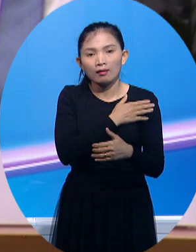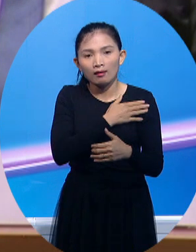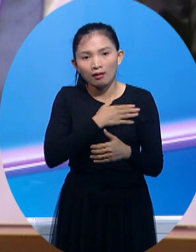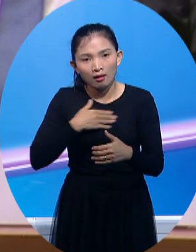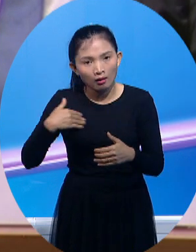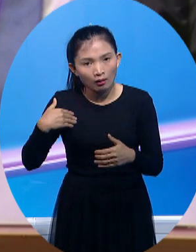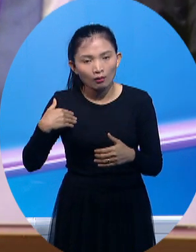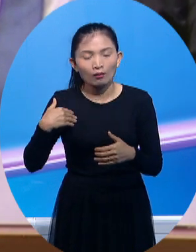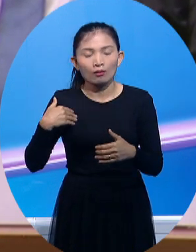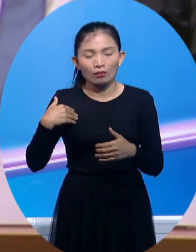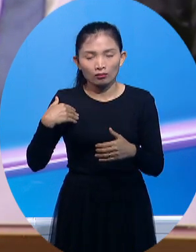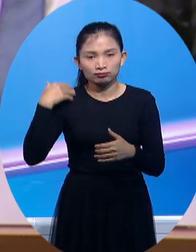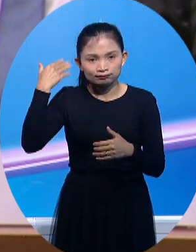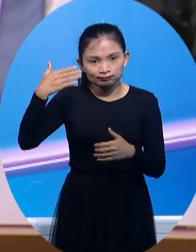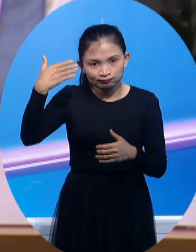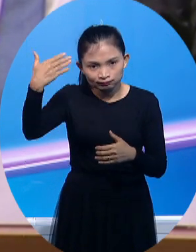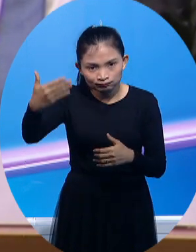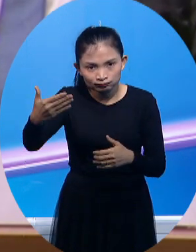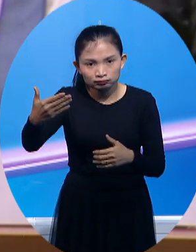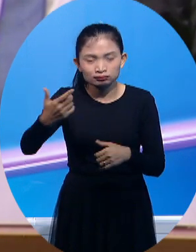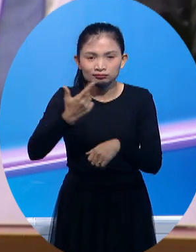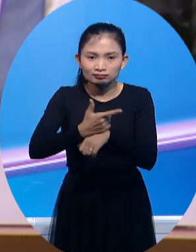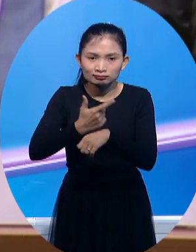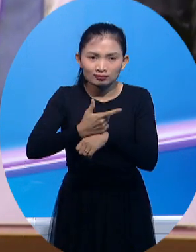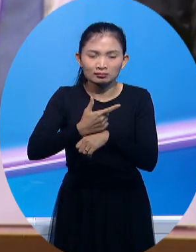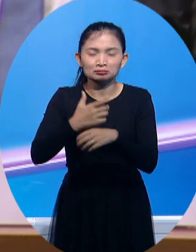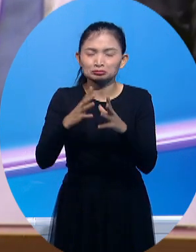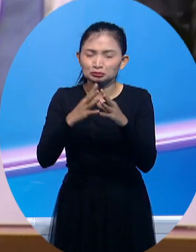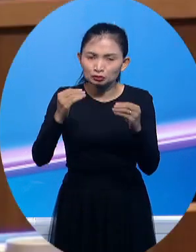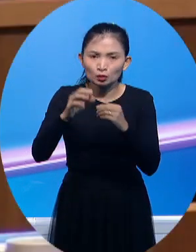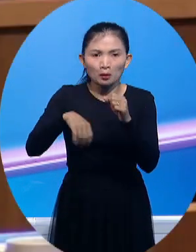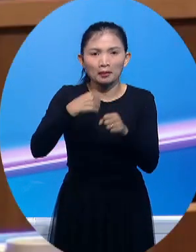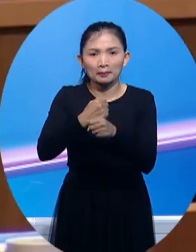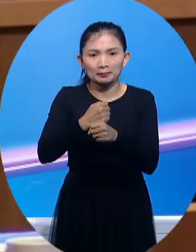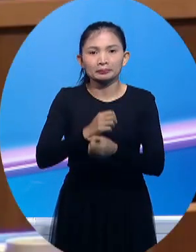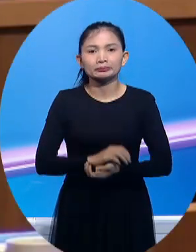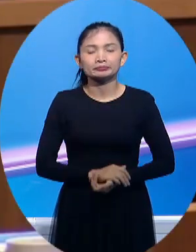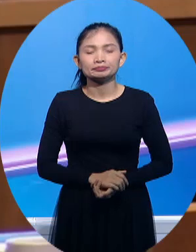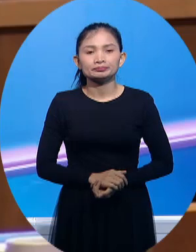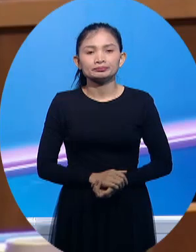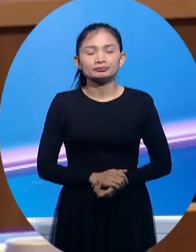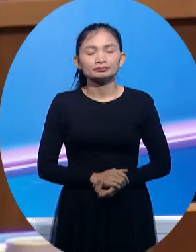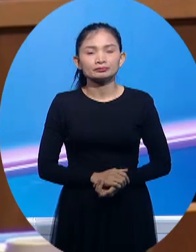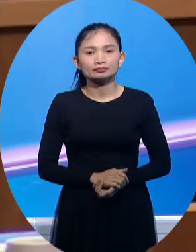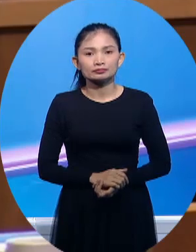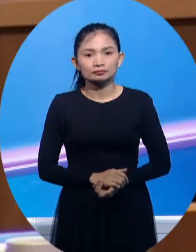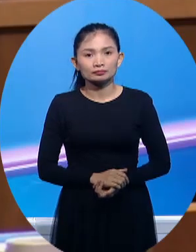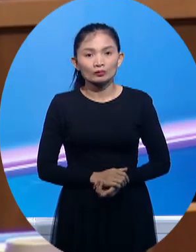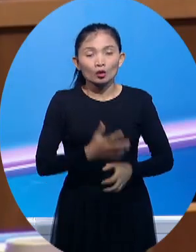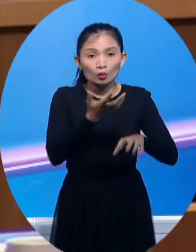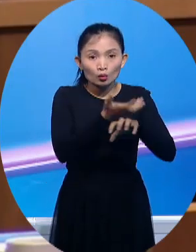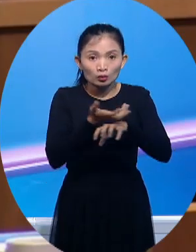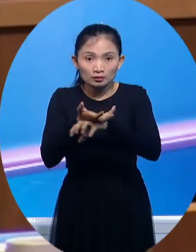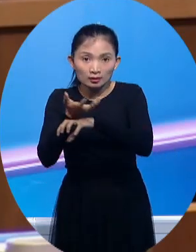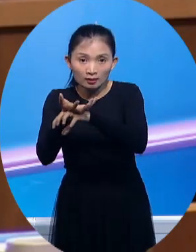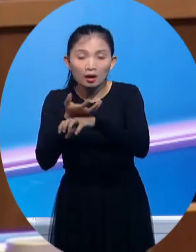kỹ thuật và luật pháp, mà còn cả chính trị để có thể chính thức trở thành thành viên của EU. Theo quy định, các quốc gia ứng viên cần có